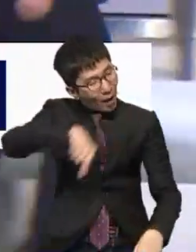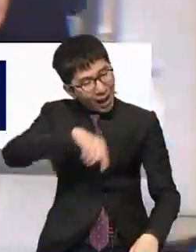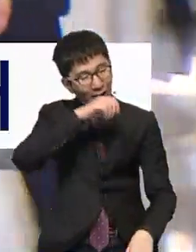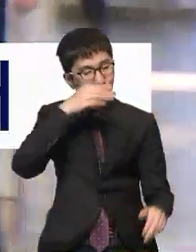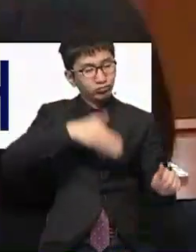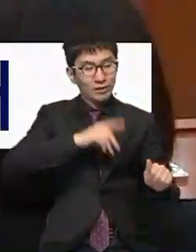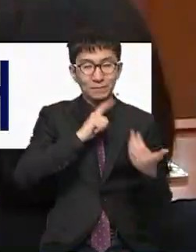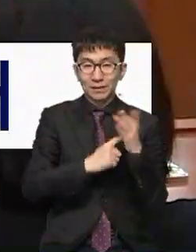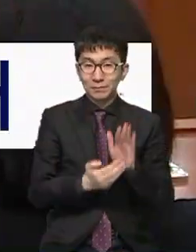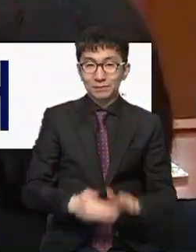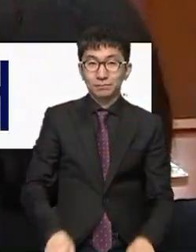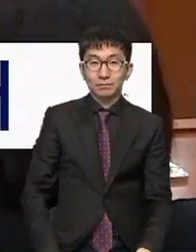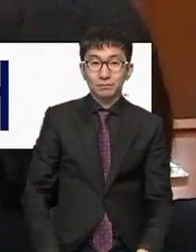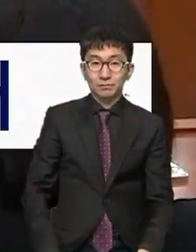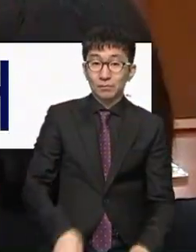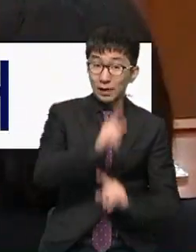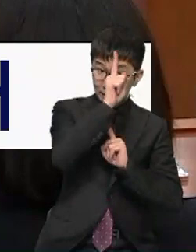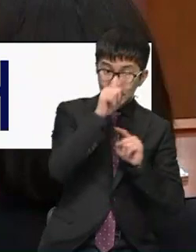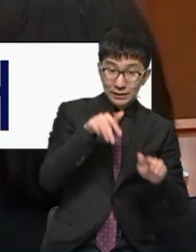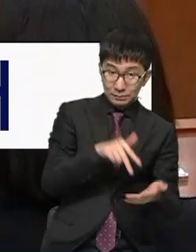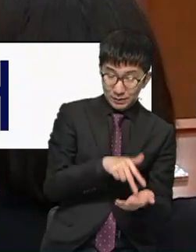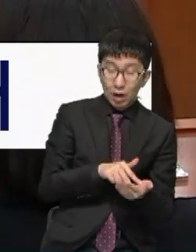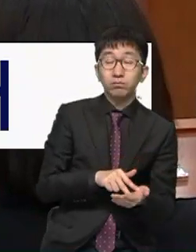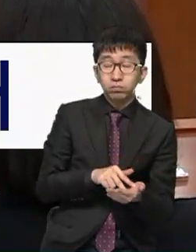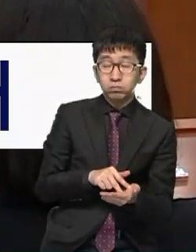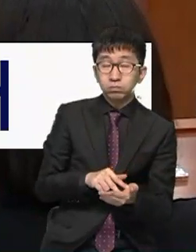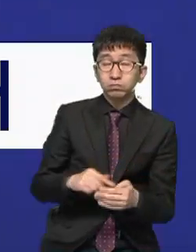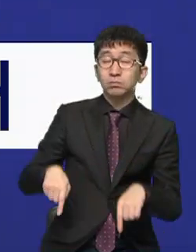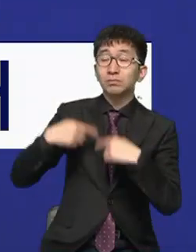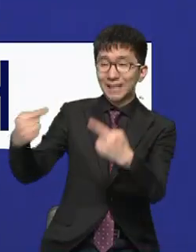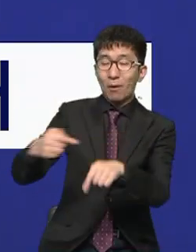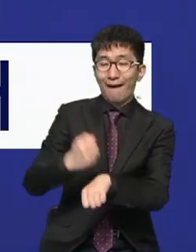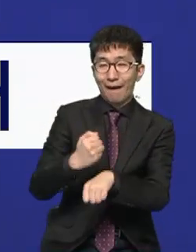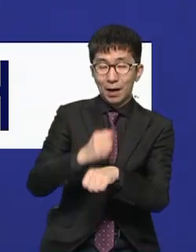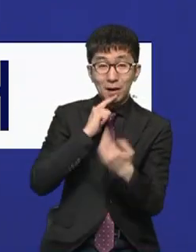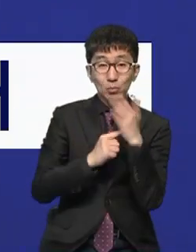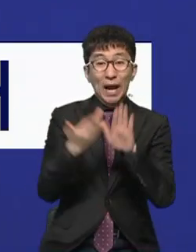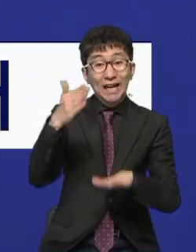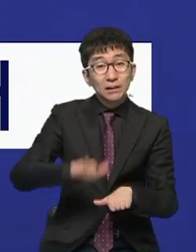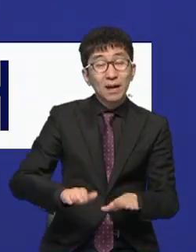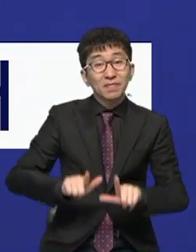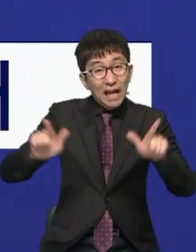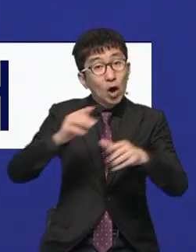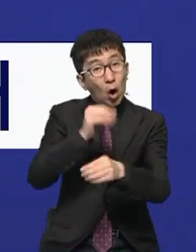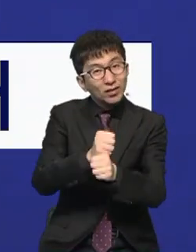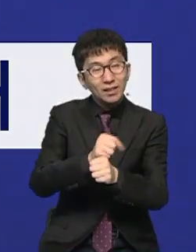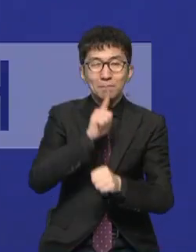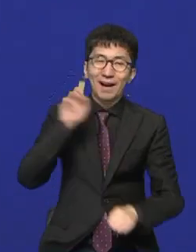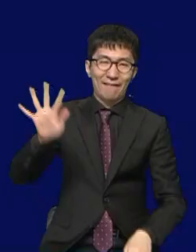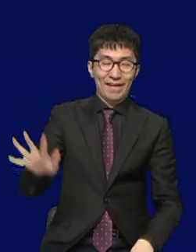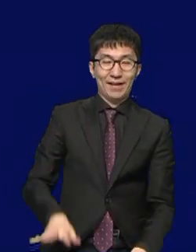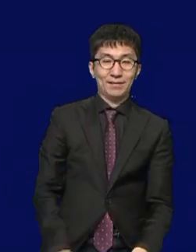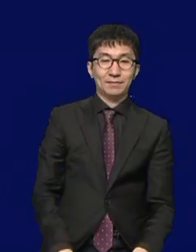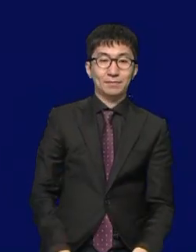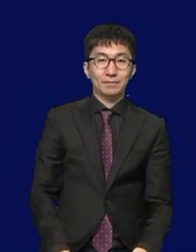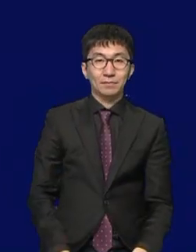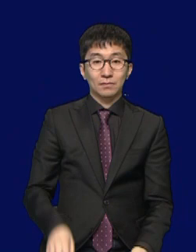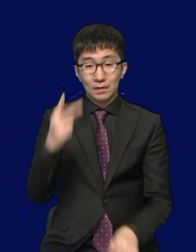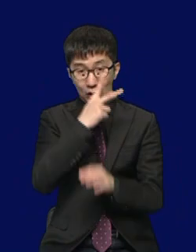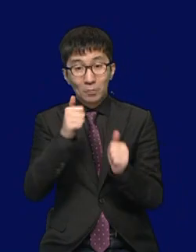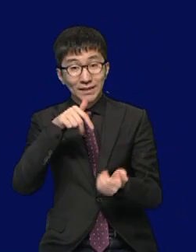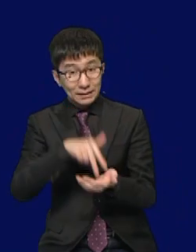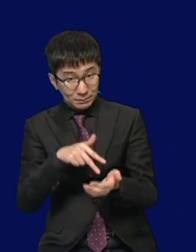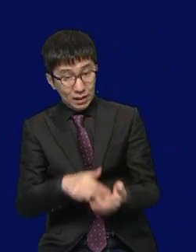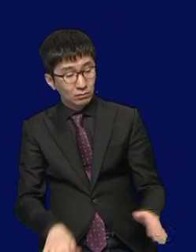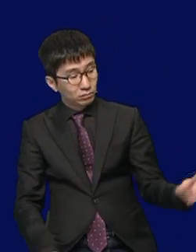요구했습니다. 이 대표가 오늘 추가 출석에 응하겠다고 했지만 날짜는 특정하지 않았습니다. 검찰은